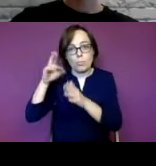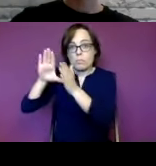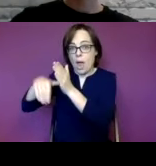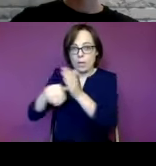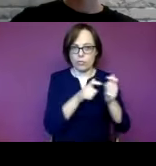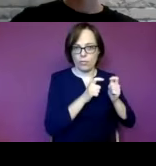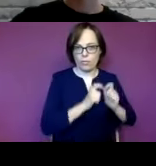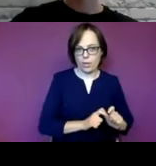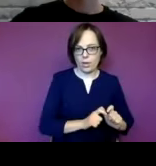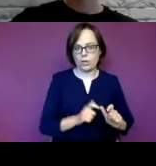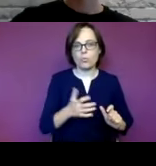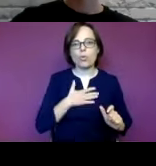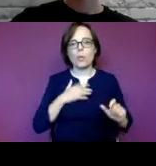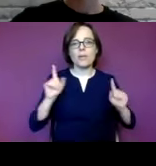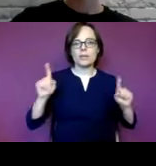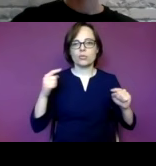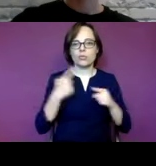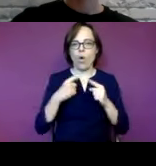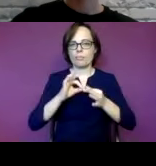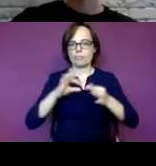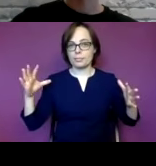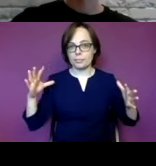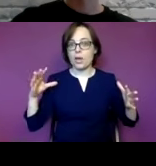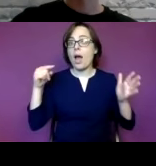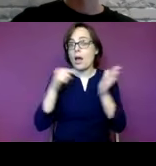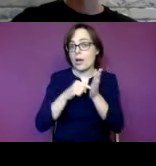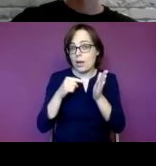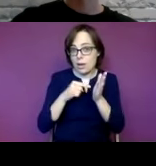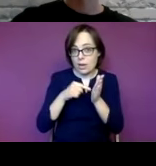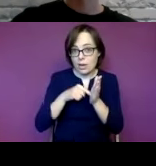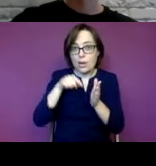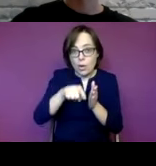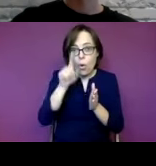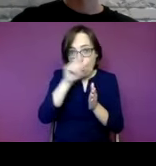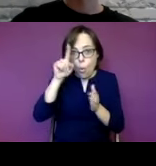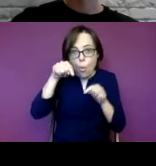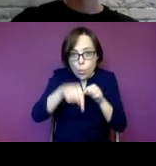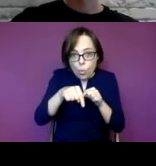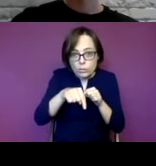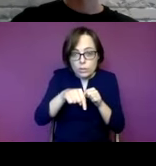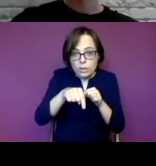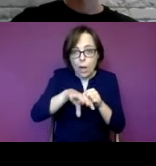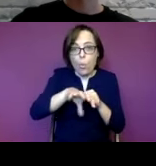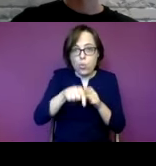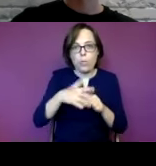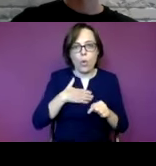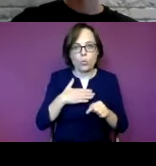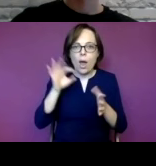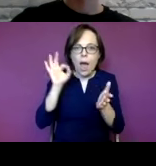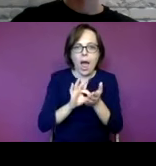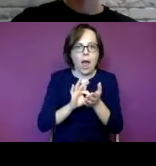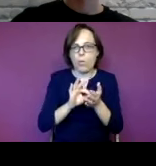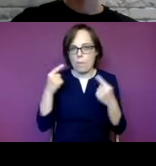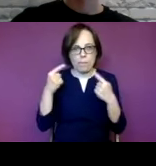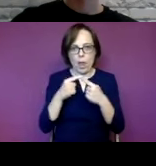tego braku połączenia między osobami, które rzeczywiście ze wsi wyprowadzają się na wieś, chociaż to jest, mam